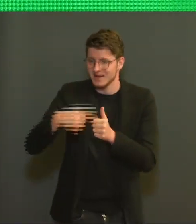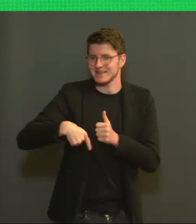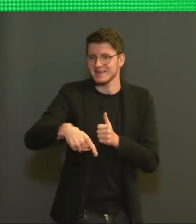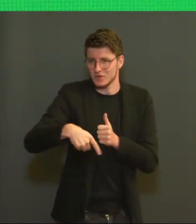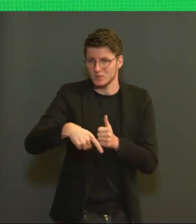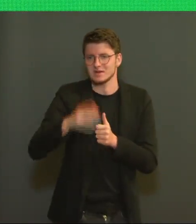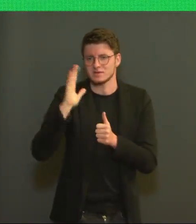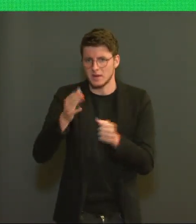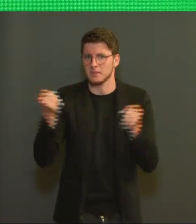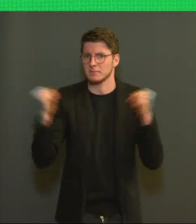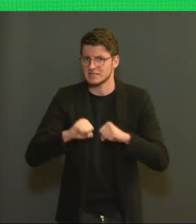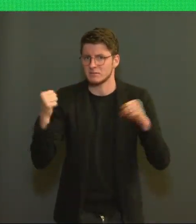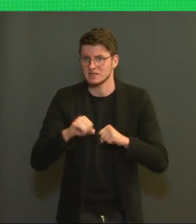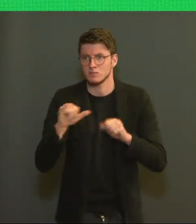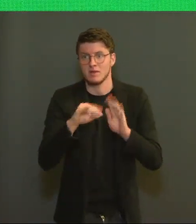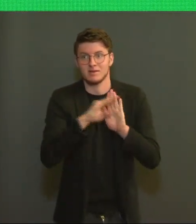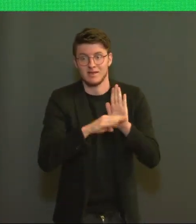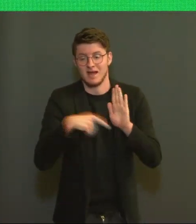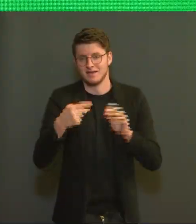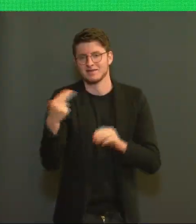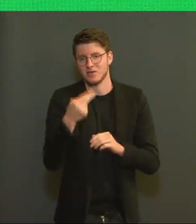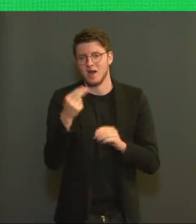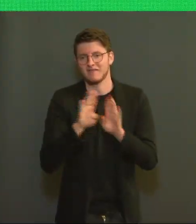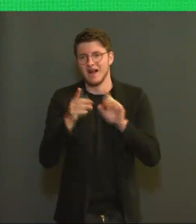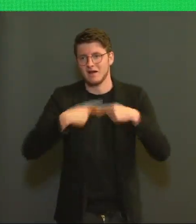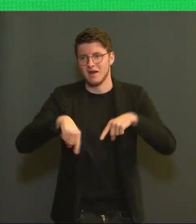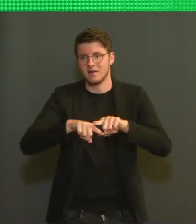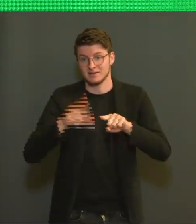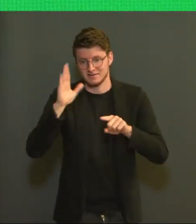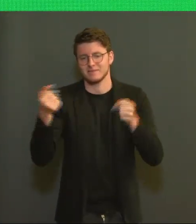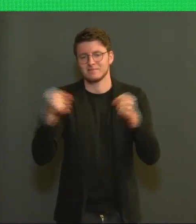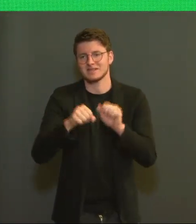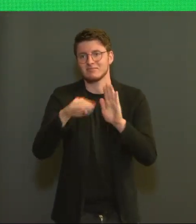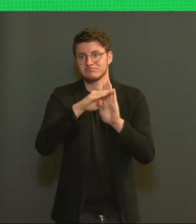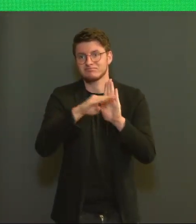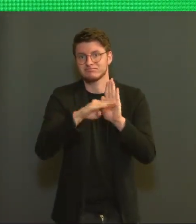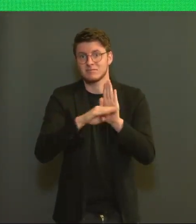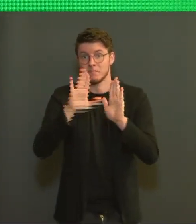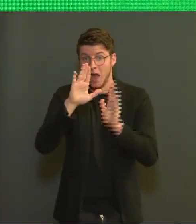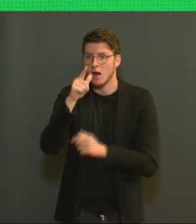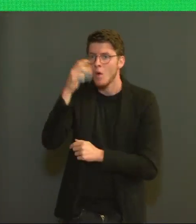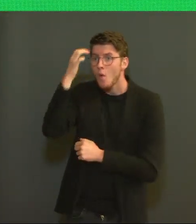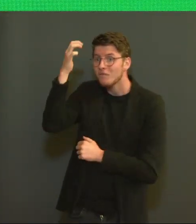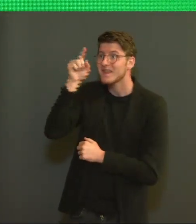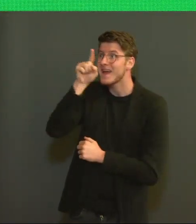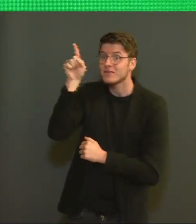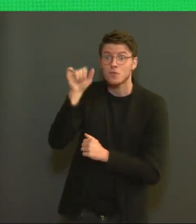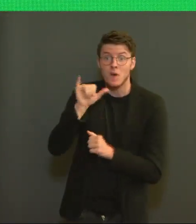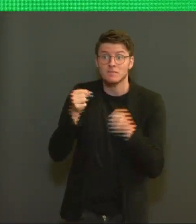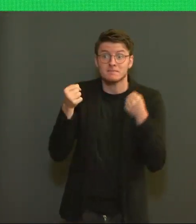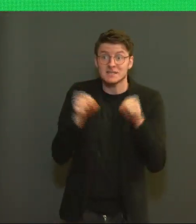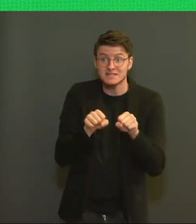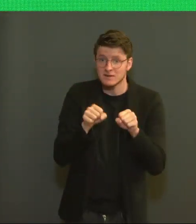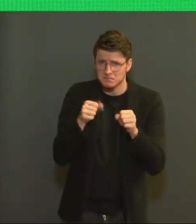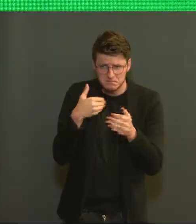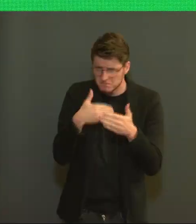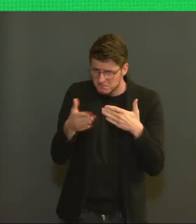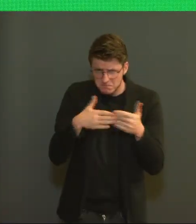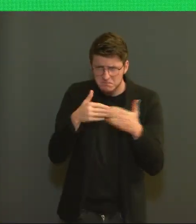Nationale Veiligheidsraad. 8. Maar de beslissingen van de overheden zullen enkel efficiënt zijn als we deze ook op een